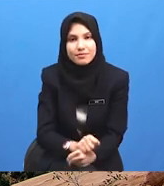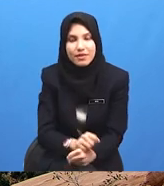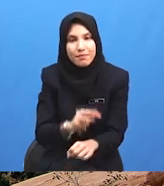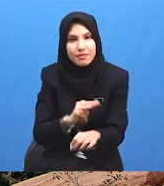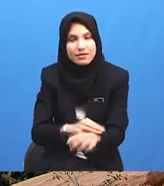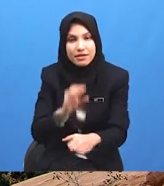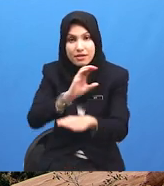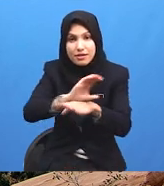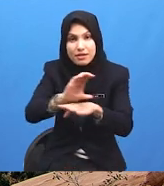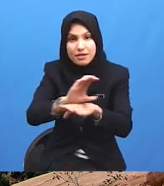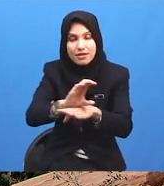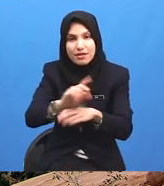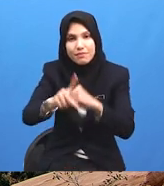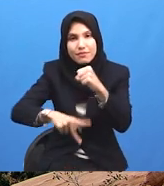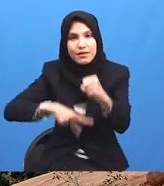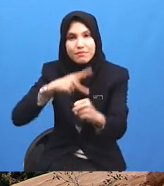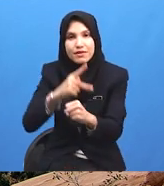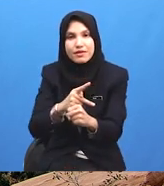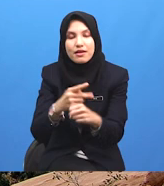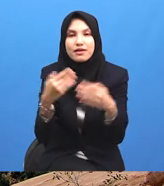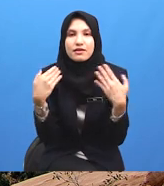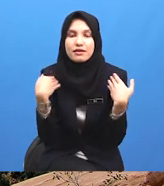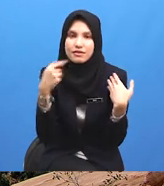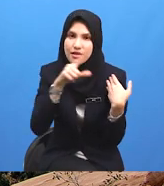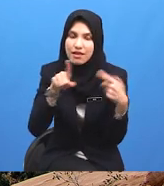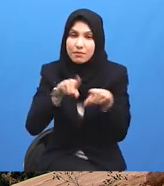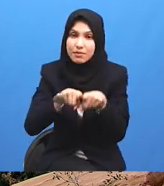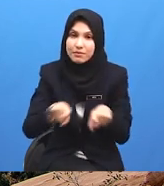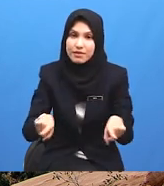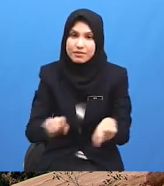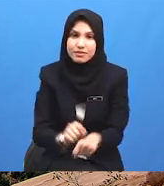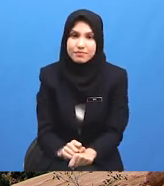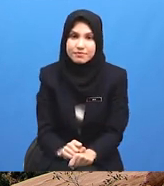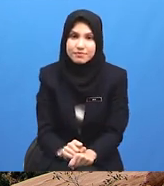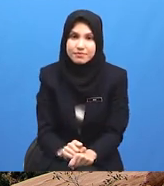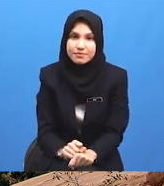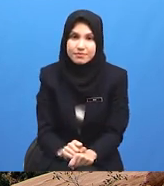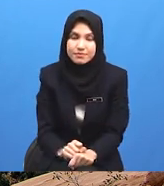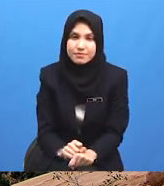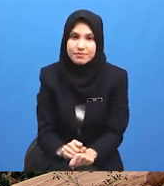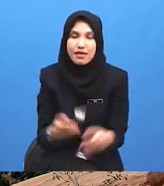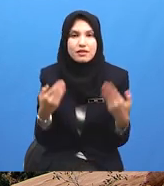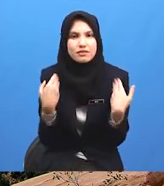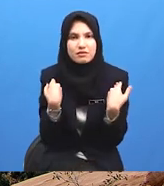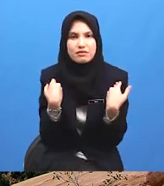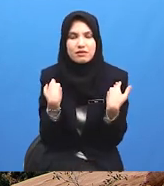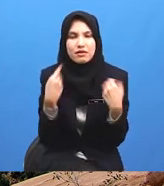yang digunakan oleh setiap planet adalah berbeza. Adakah orbit Bumi dan